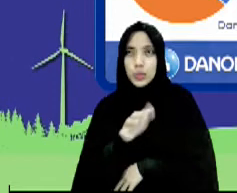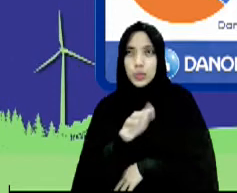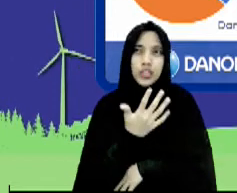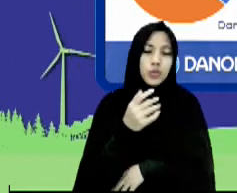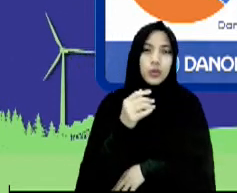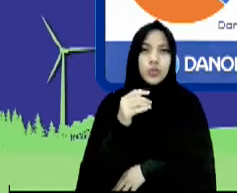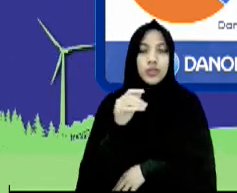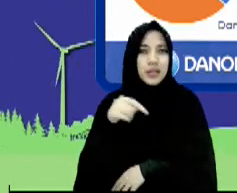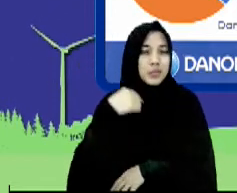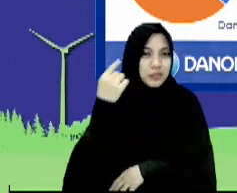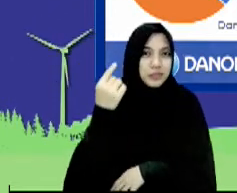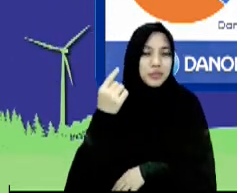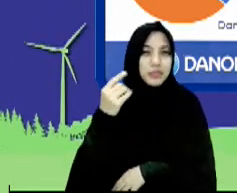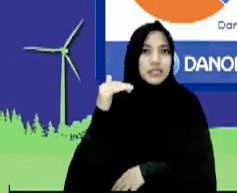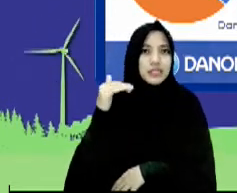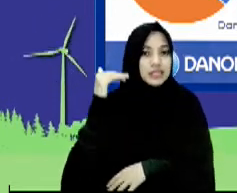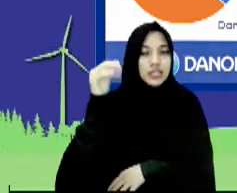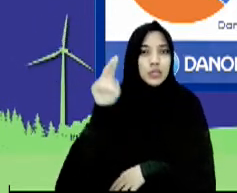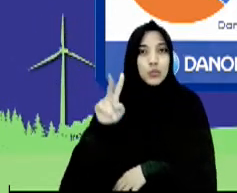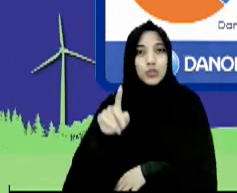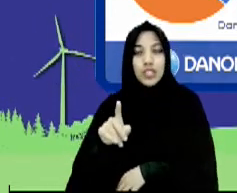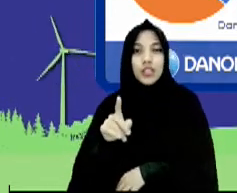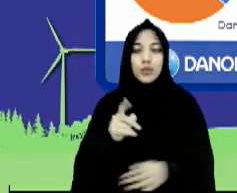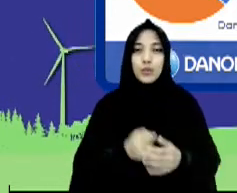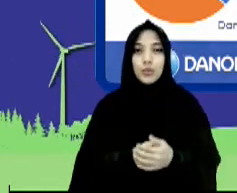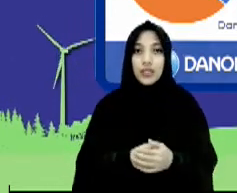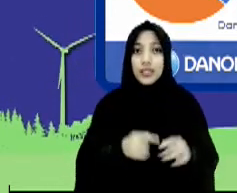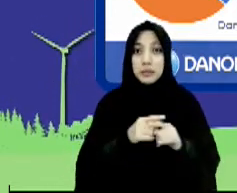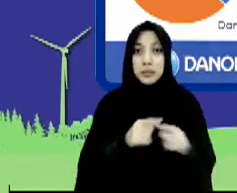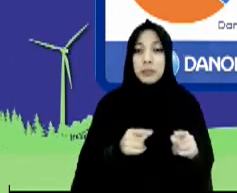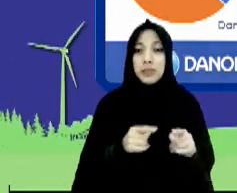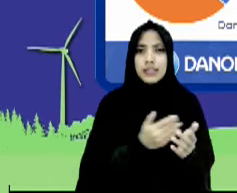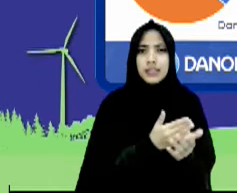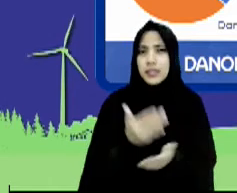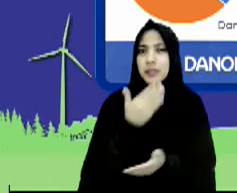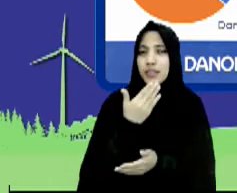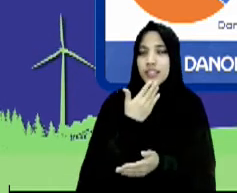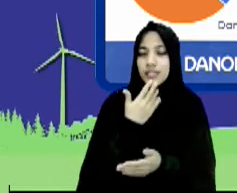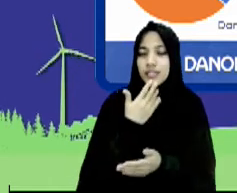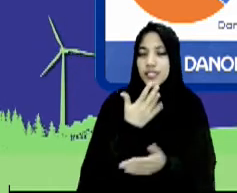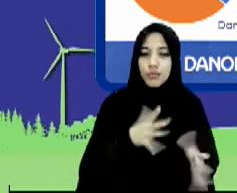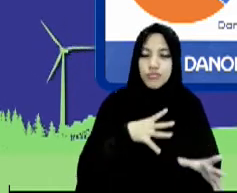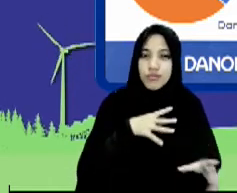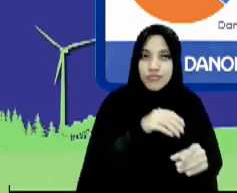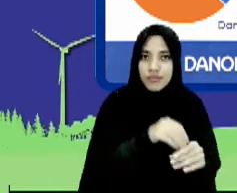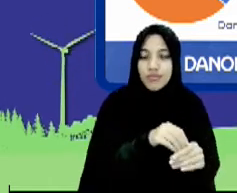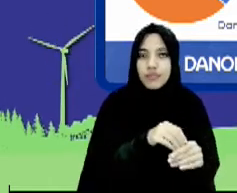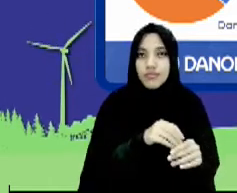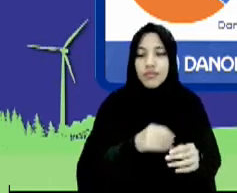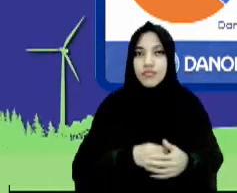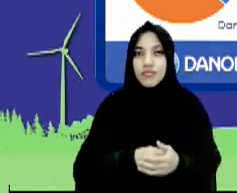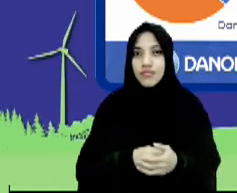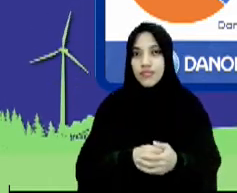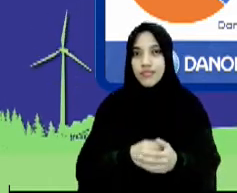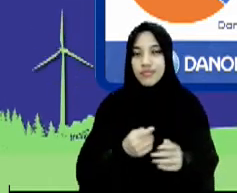21 ya karena kan angkanya tiap tahun bergerak gitu up to 21% tapi sisanya itu memang dikontribusikan oleh eh apa ya